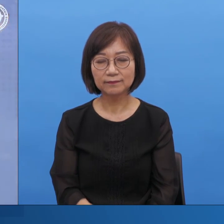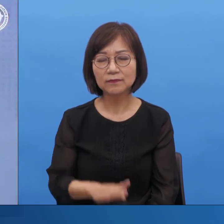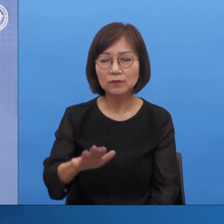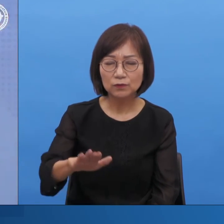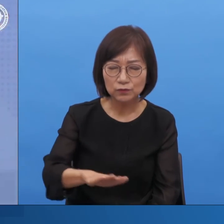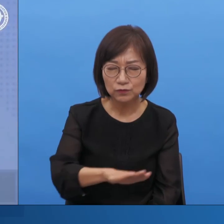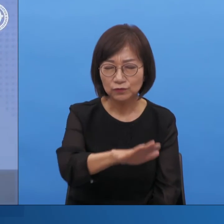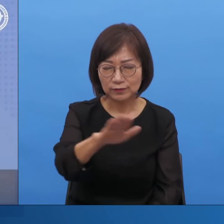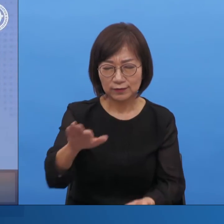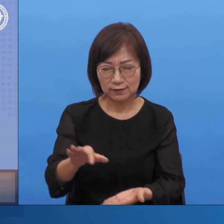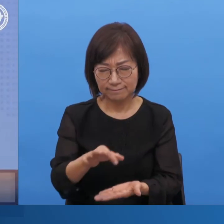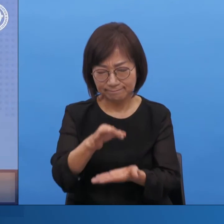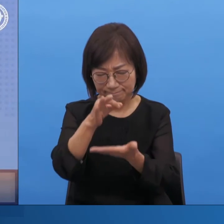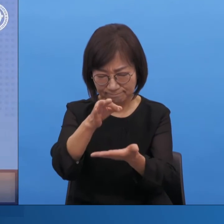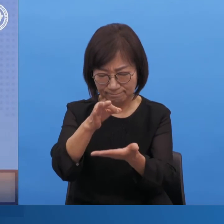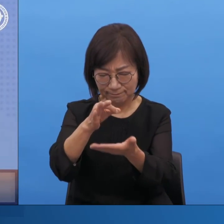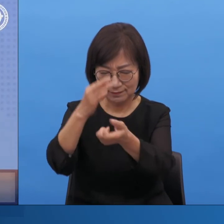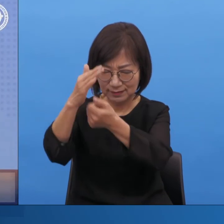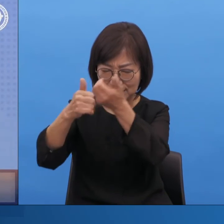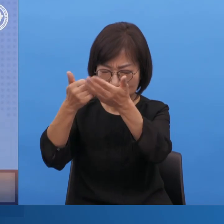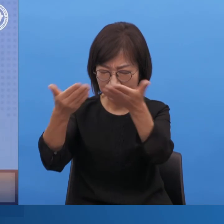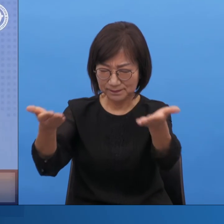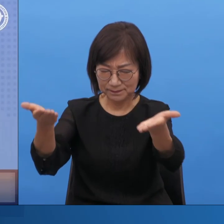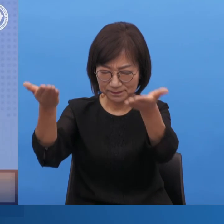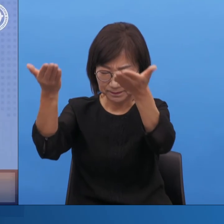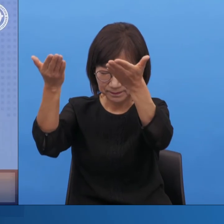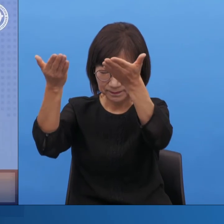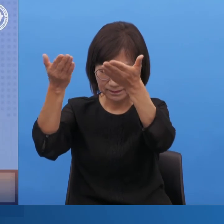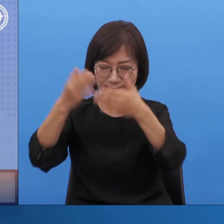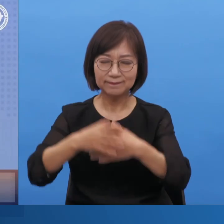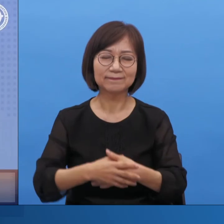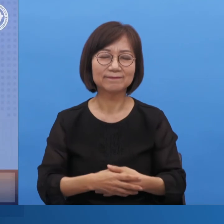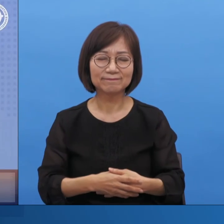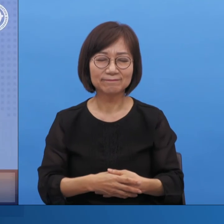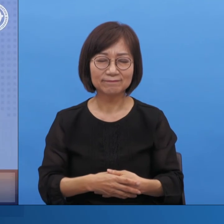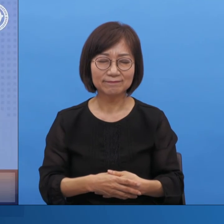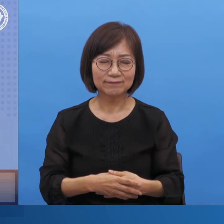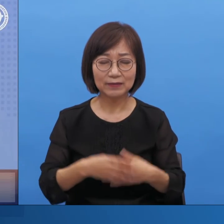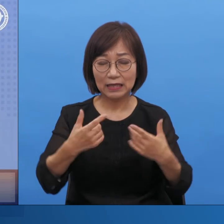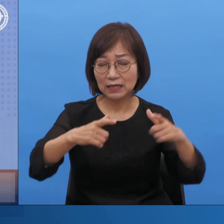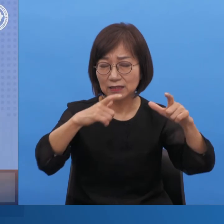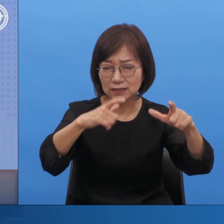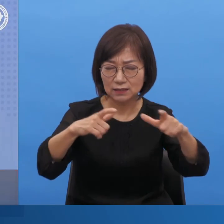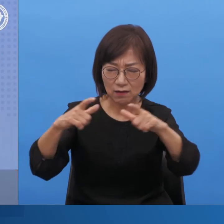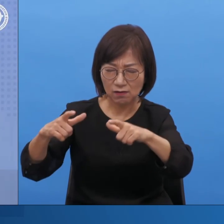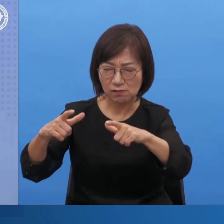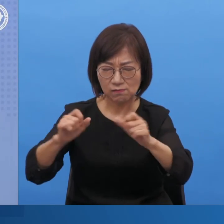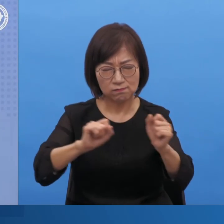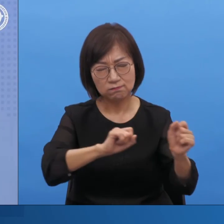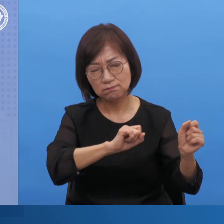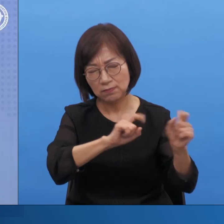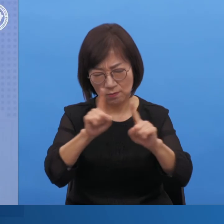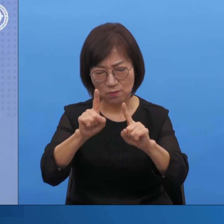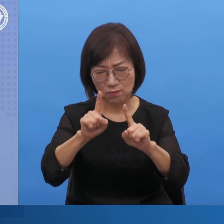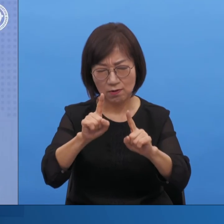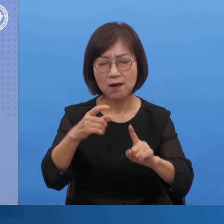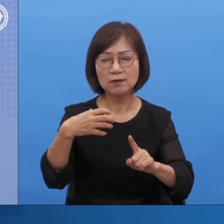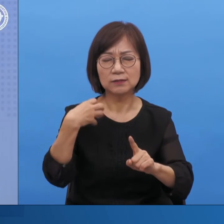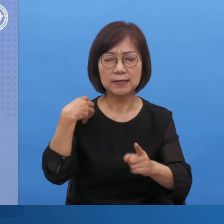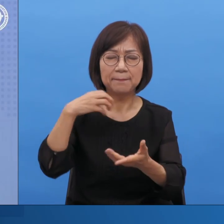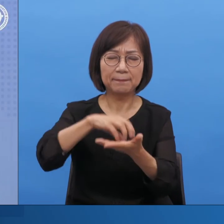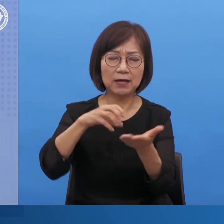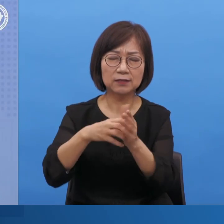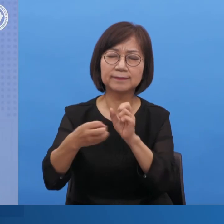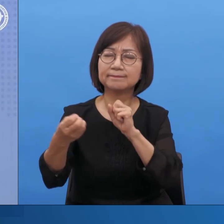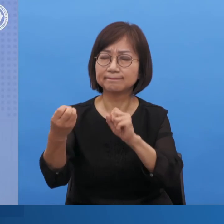우리의 예물을 하나님께 드립니다. We offer our offerings to the Lord. 이 지역 살릴 만큼 응답해 주옵소서. May you answer so